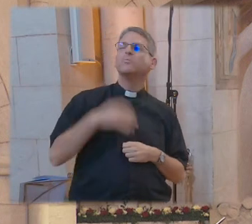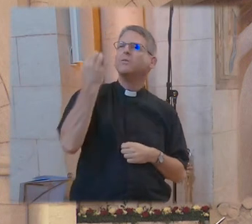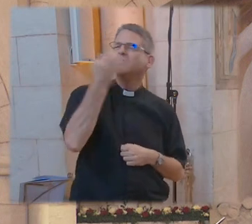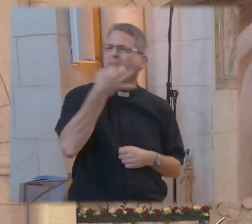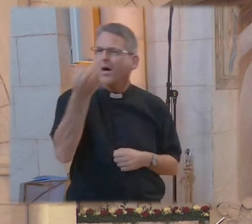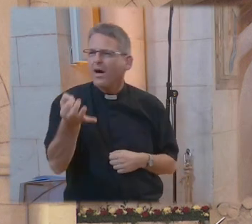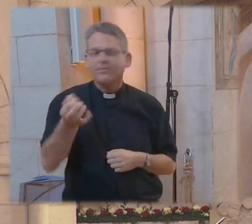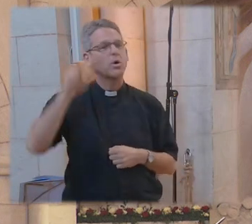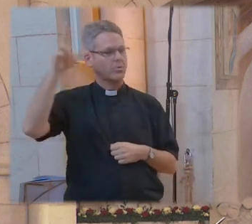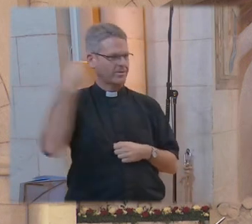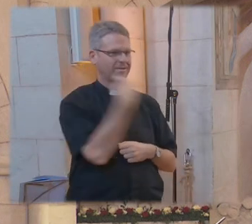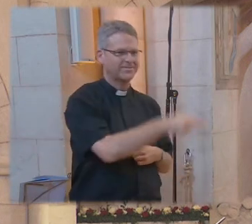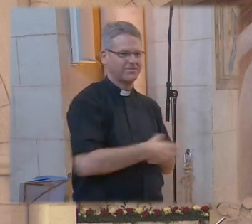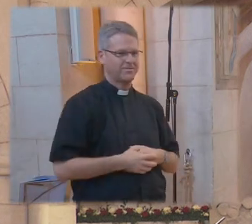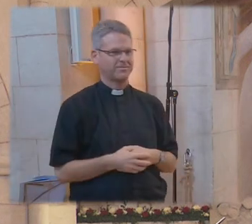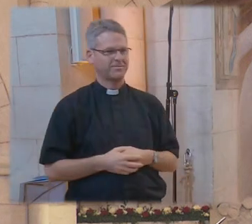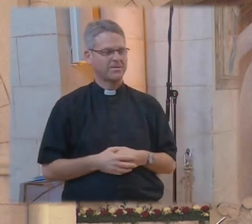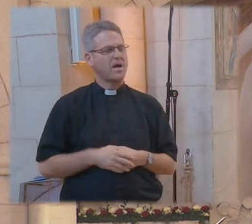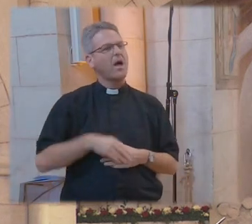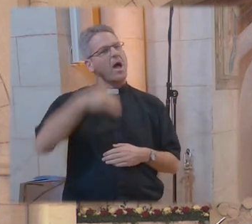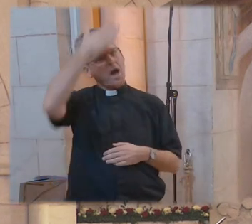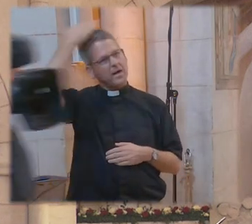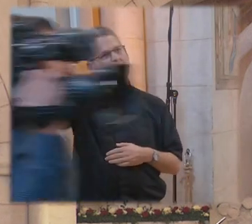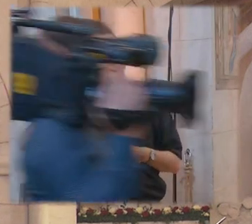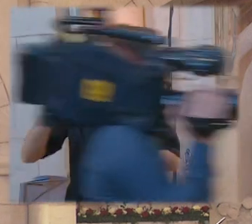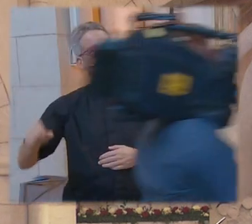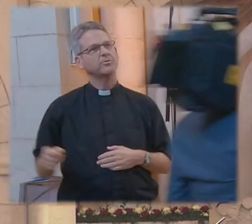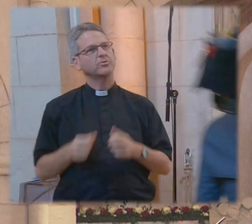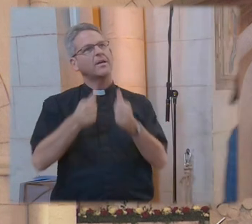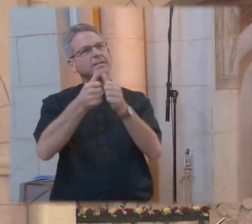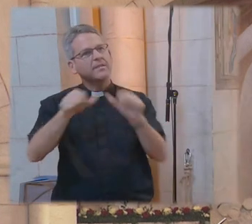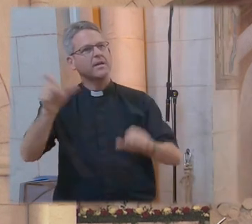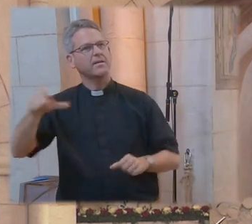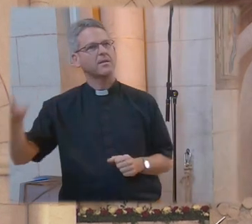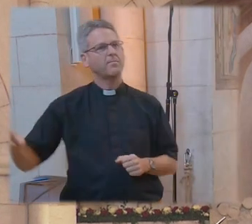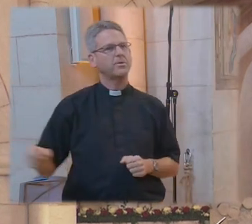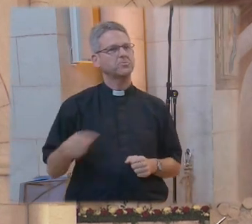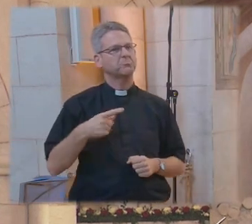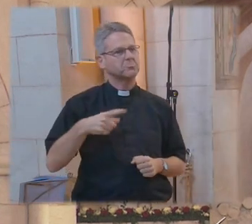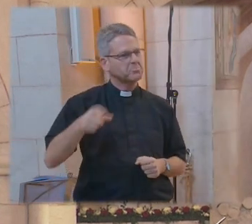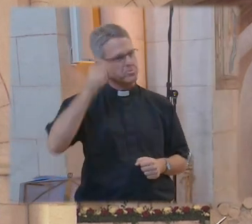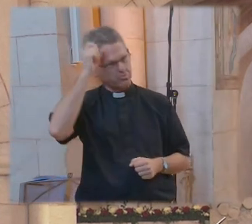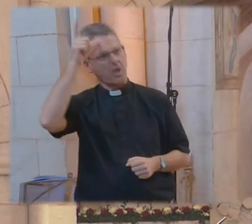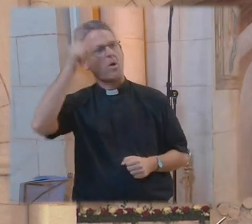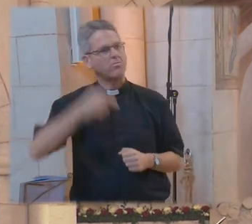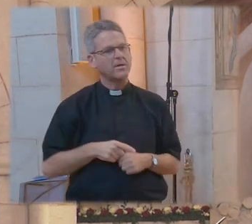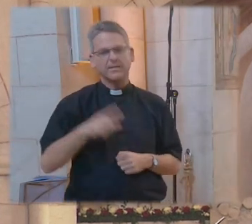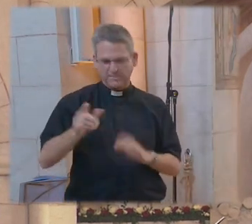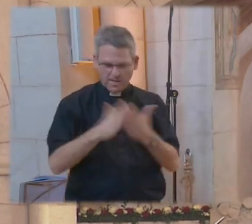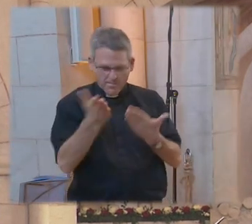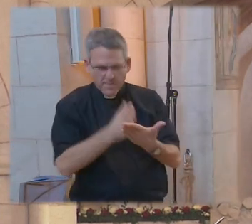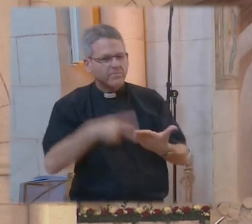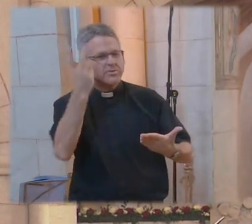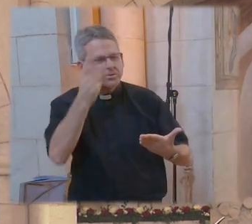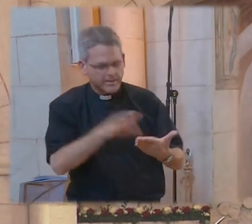des Evangeliums, denn sie haben das Wort Gottes nicht nur gelesen und interpretiert, sie haben